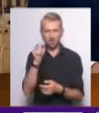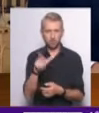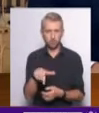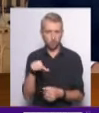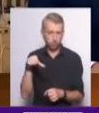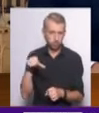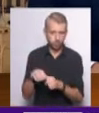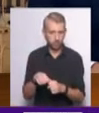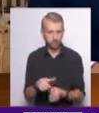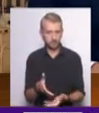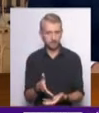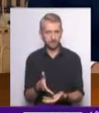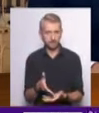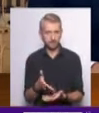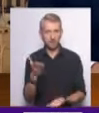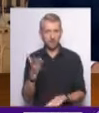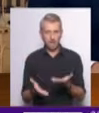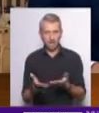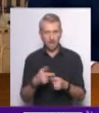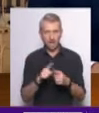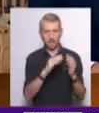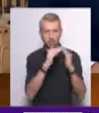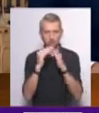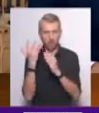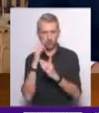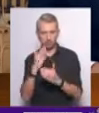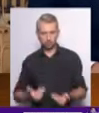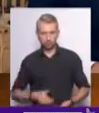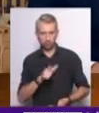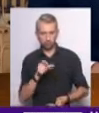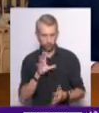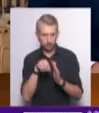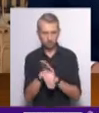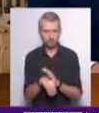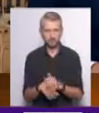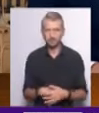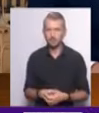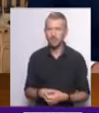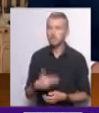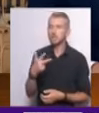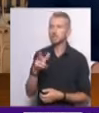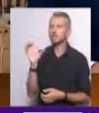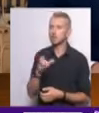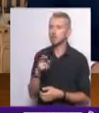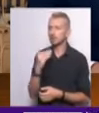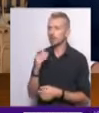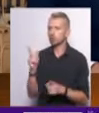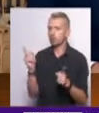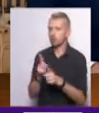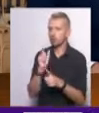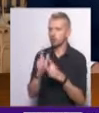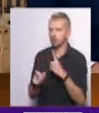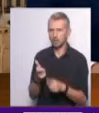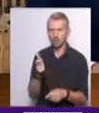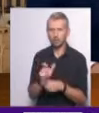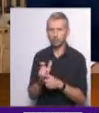запечатанной пробкой. Если так, эти дома, когда почули, будут... почули, дякуємо. 30 секунд буквально для вашого короткого коментаря. Просто